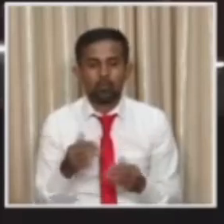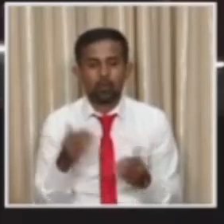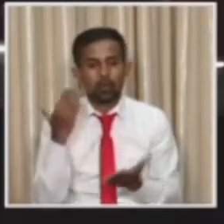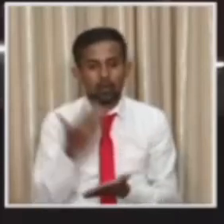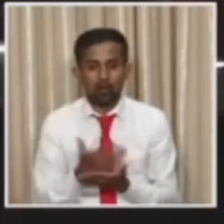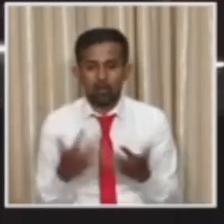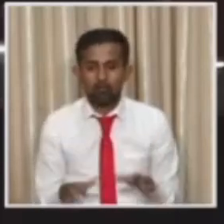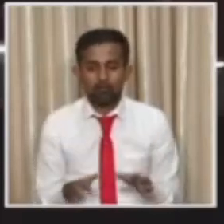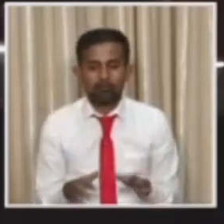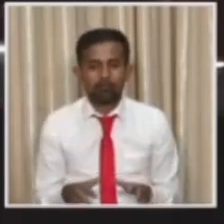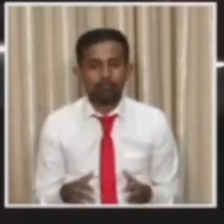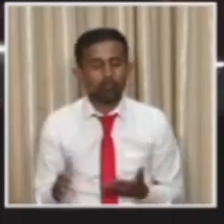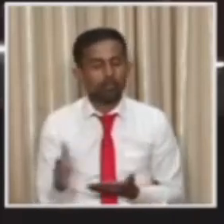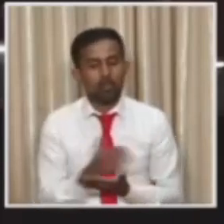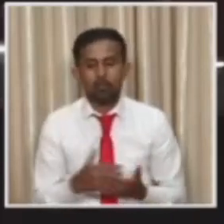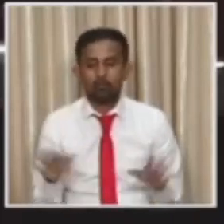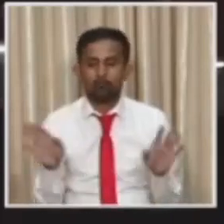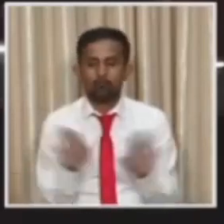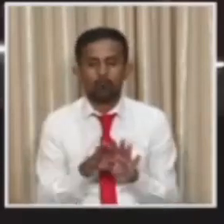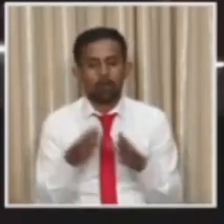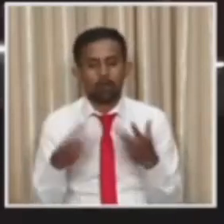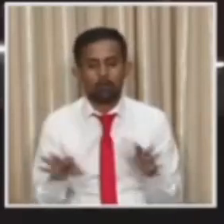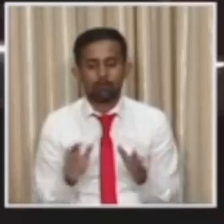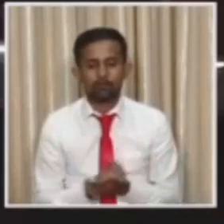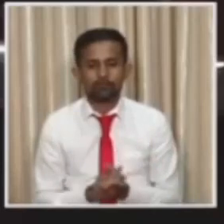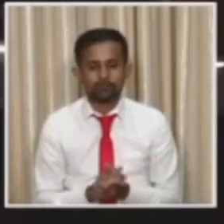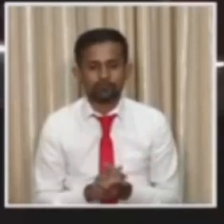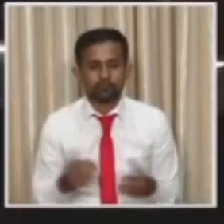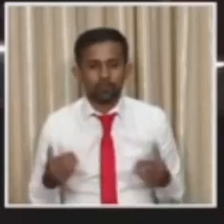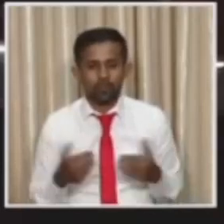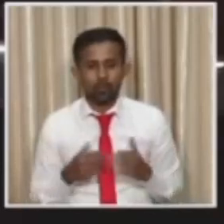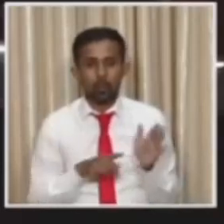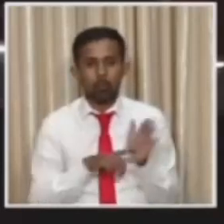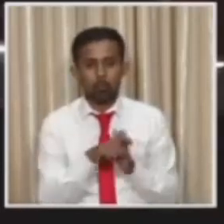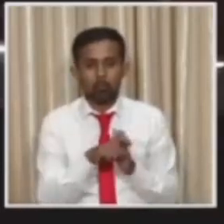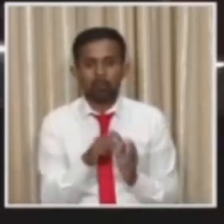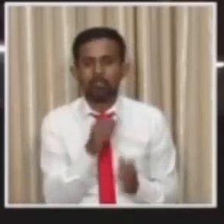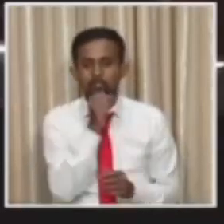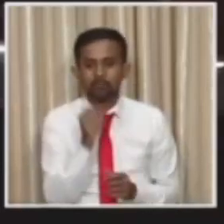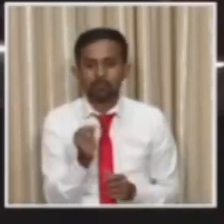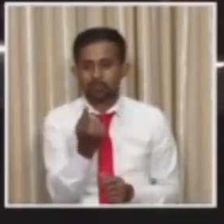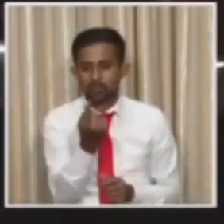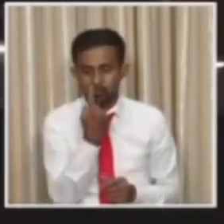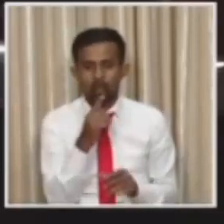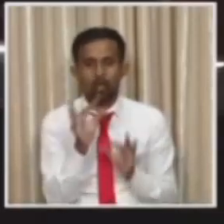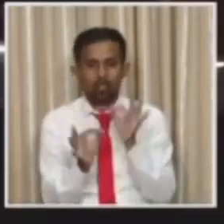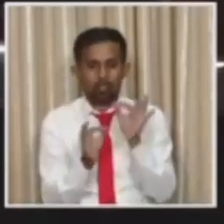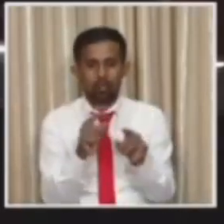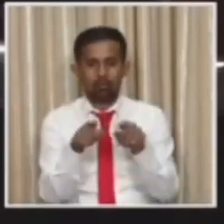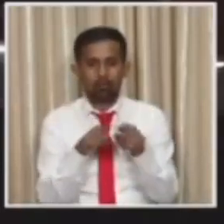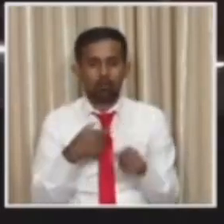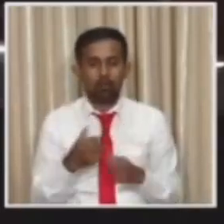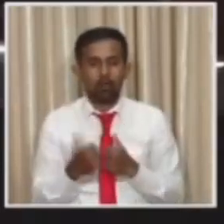වැටුණා ඒවා එහෙමම බහලා දාලා නිකන් ඉන්න තත්ත්වෙටපත් වුණා අපේ පරණ මුතුන් මිත්තන් කියන්නේ ඔය කතන්දරේ තමයි අත්‍යන්ත